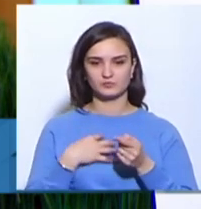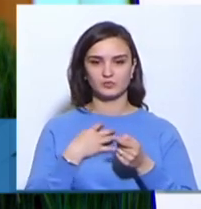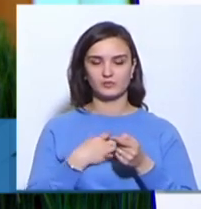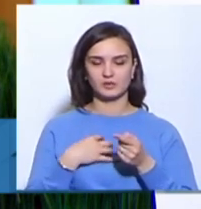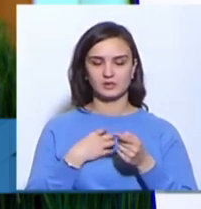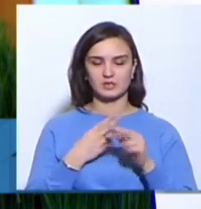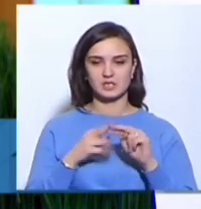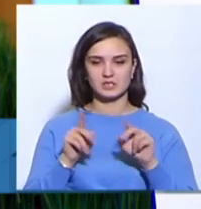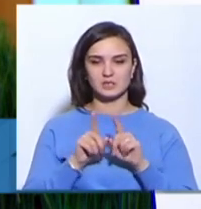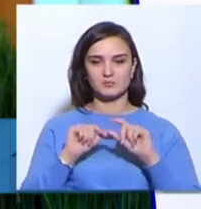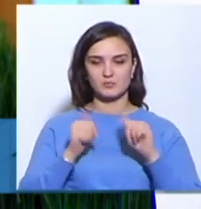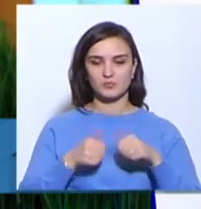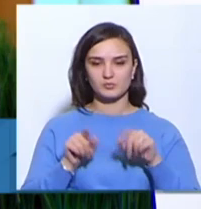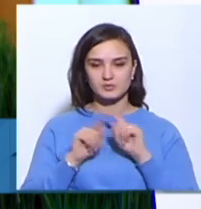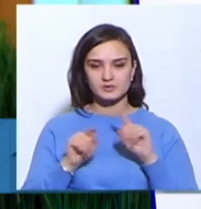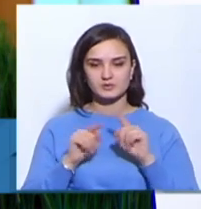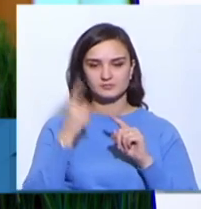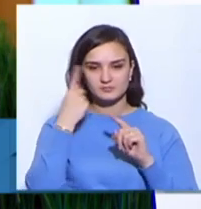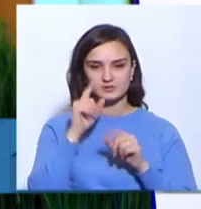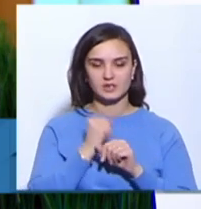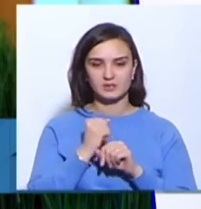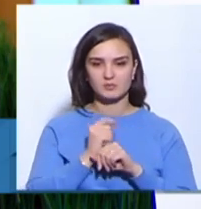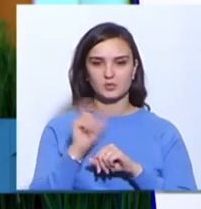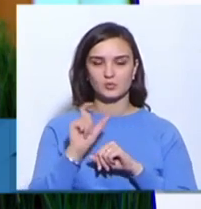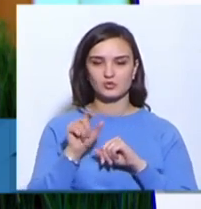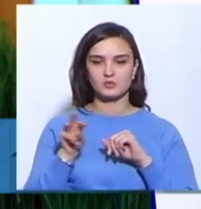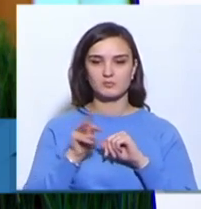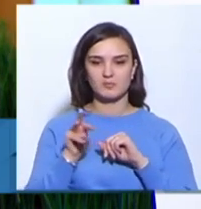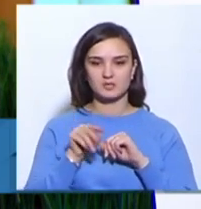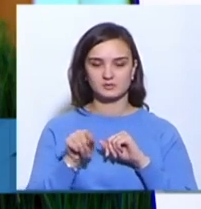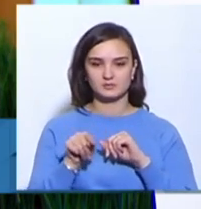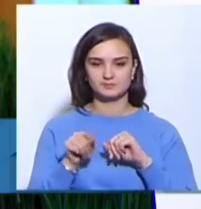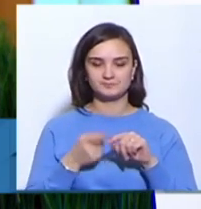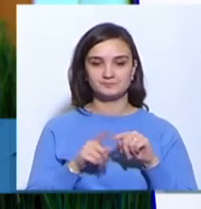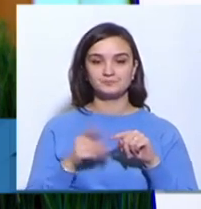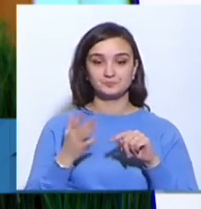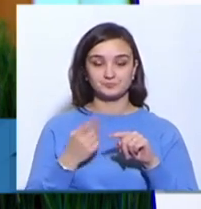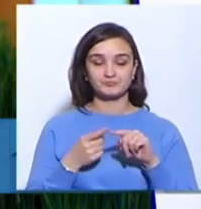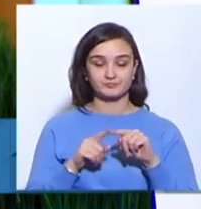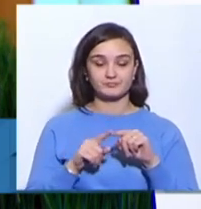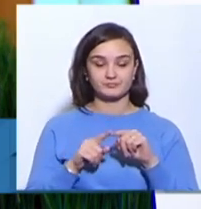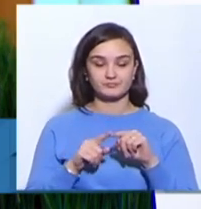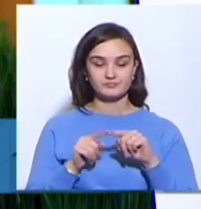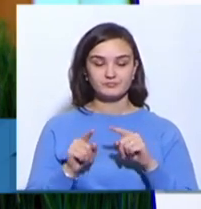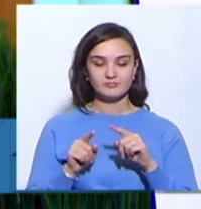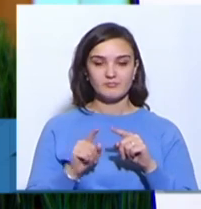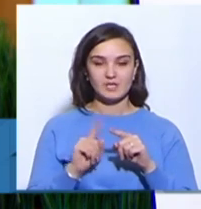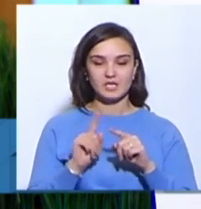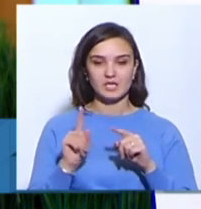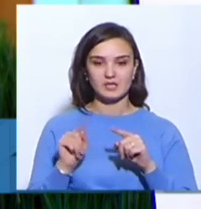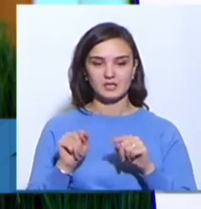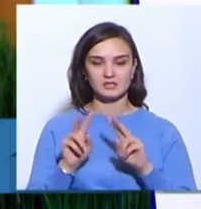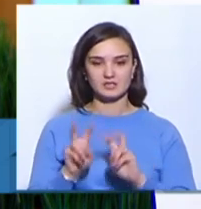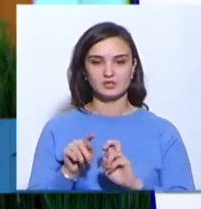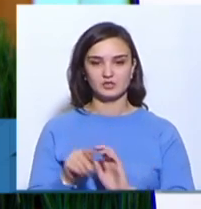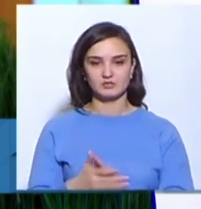მნიშვნელოვანი ასეთი ტიპის კამპანიების წამოწყება, ლურჯი მარტი მაგალითად, რომელიც უჩვეულოდ ჟღერს, მაგრამ გარკვეულ დატვირთვას